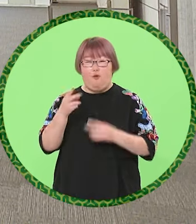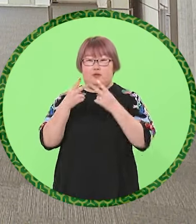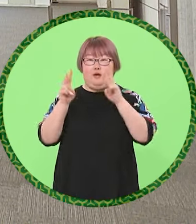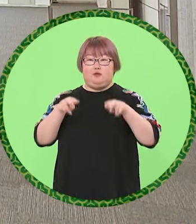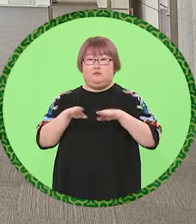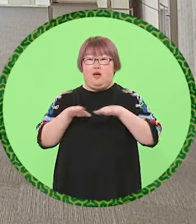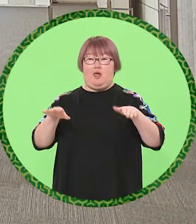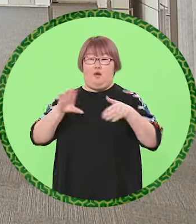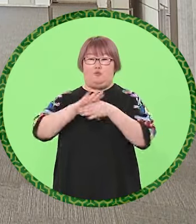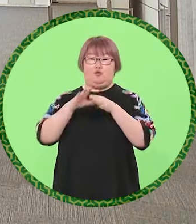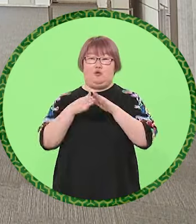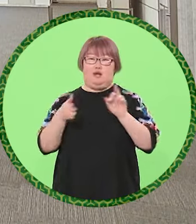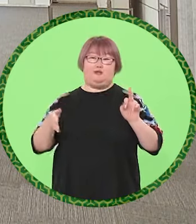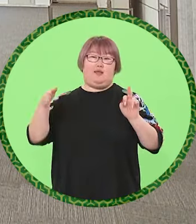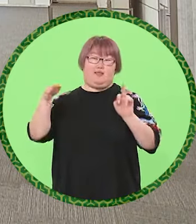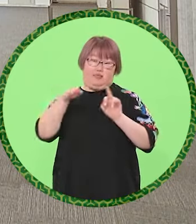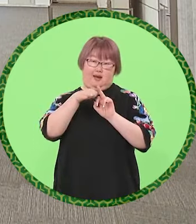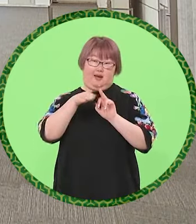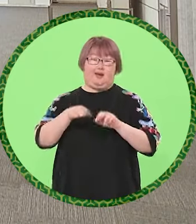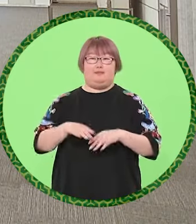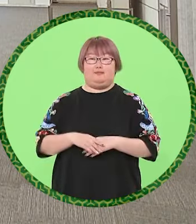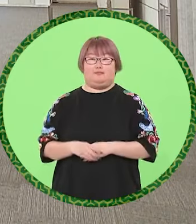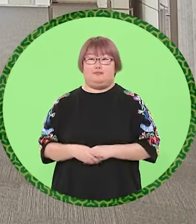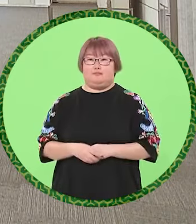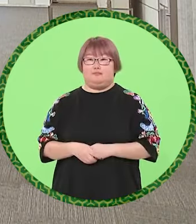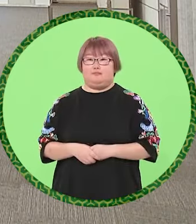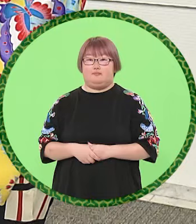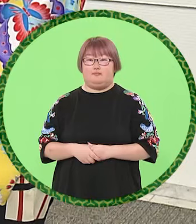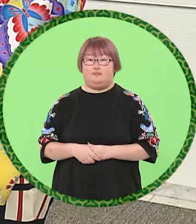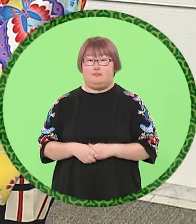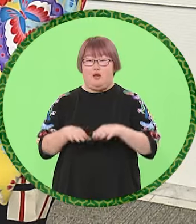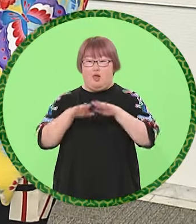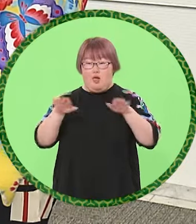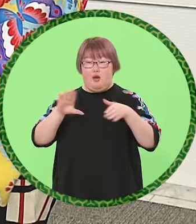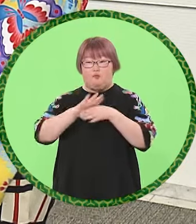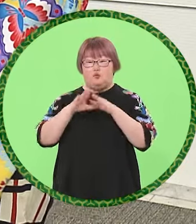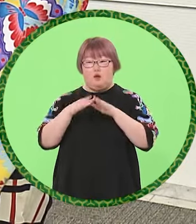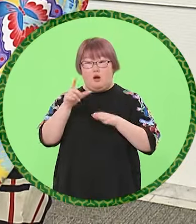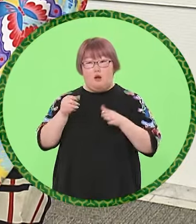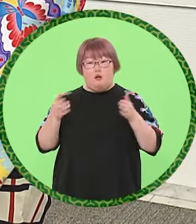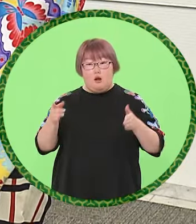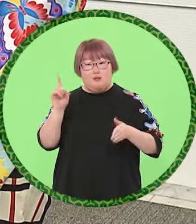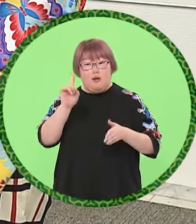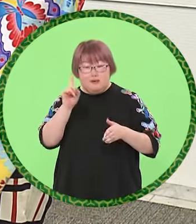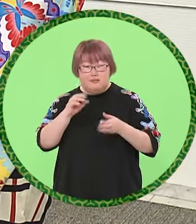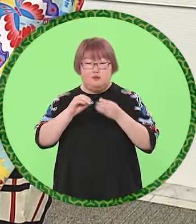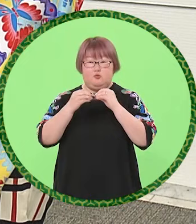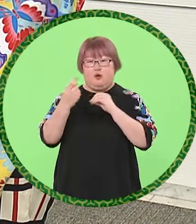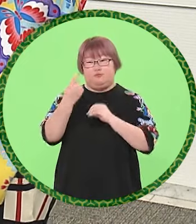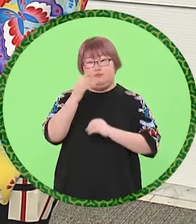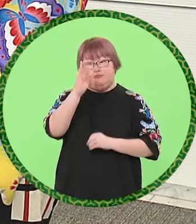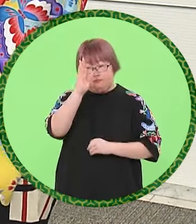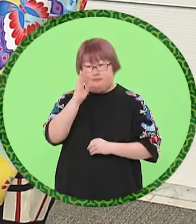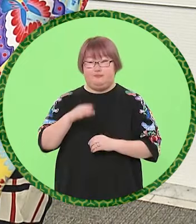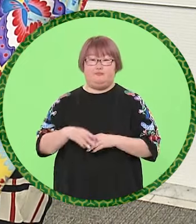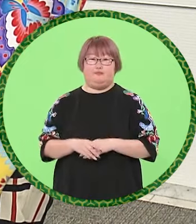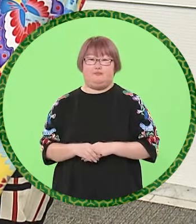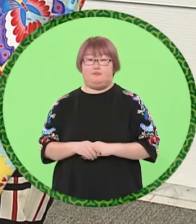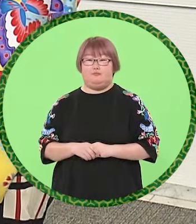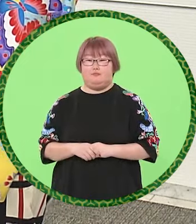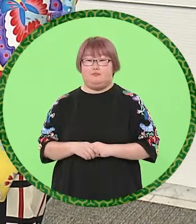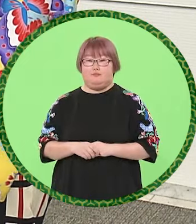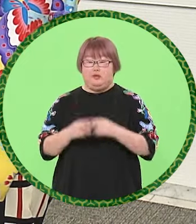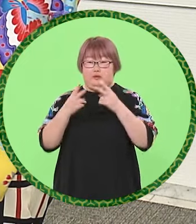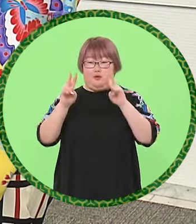やってきたのは広島平和文化センター。 平和文化月間について詳しく教えてください。 は